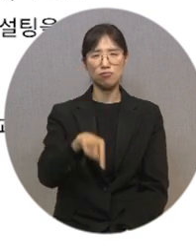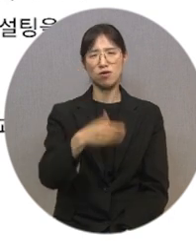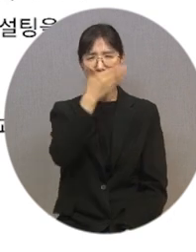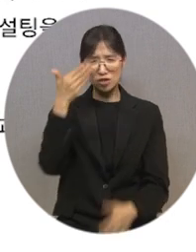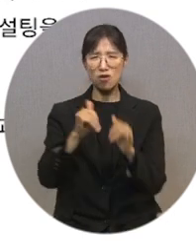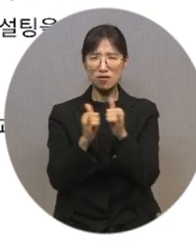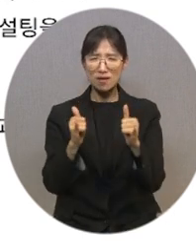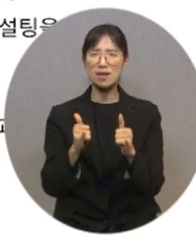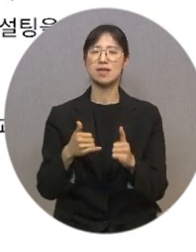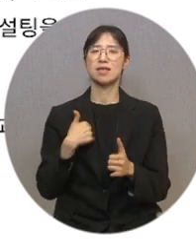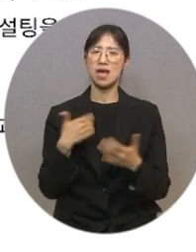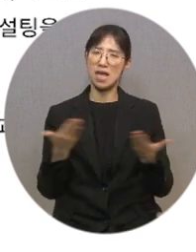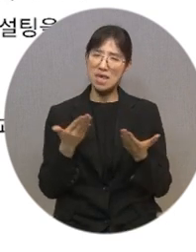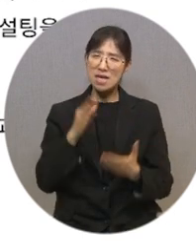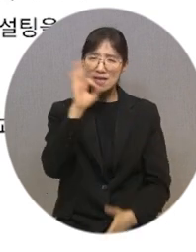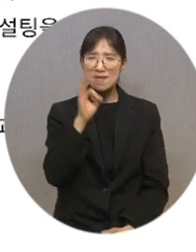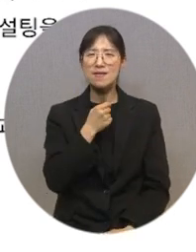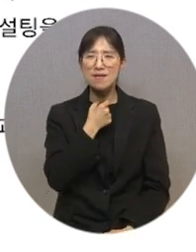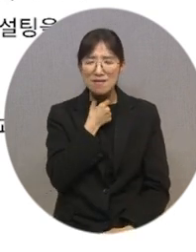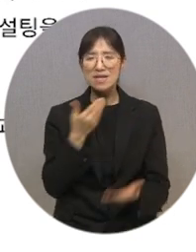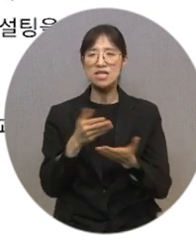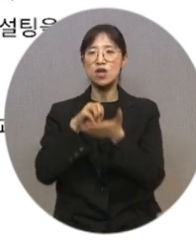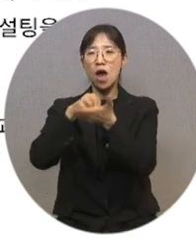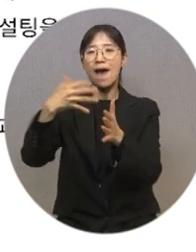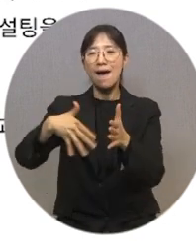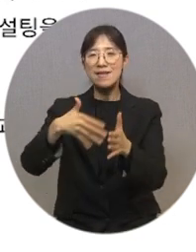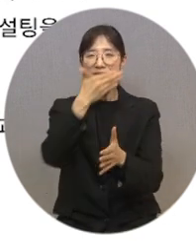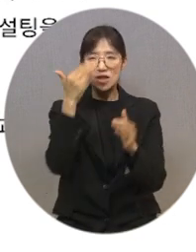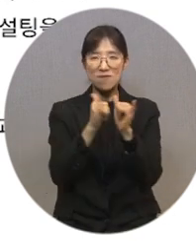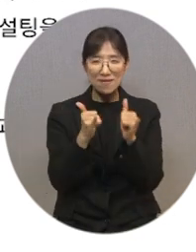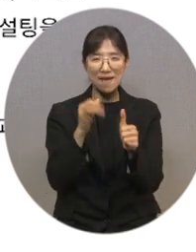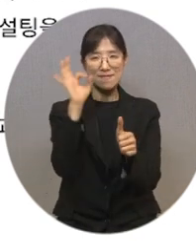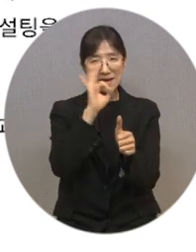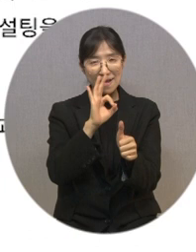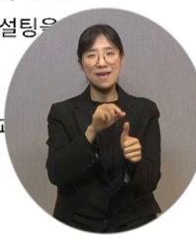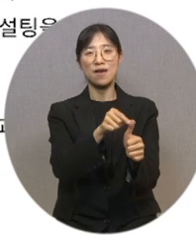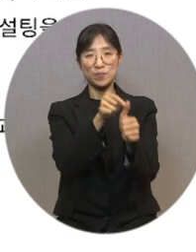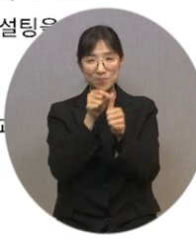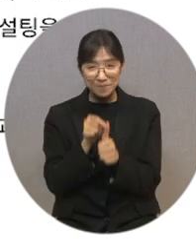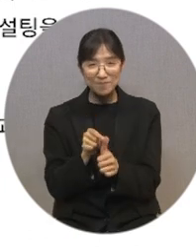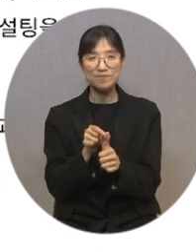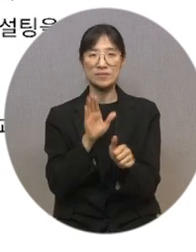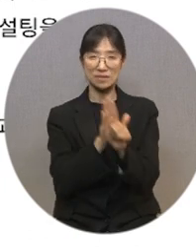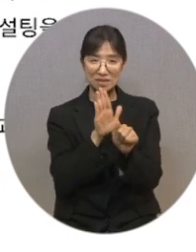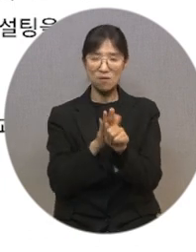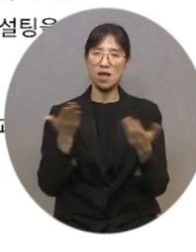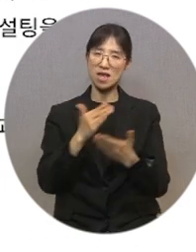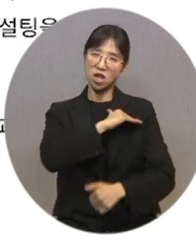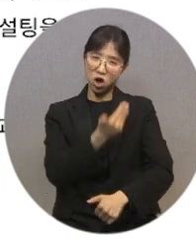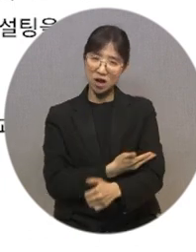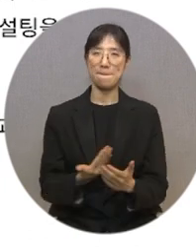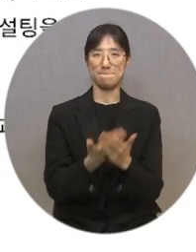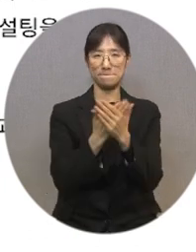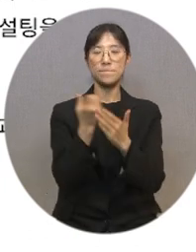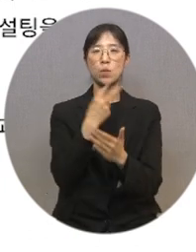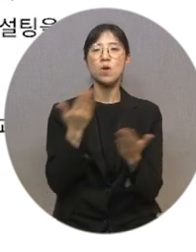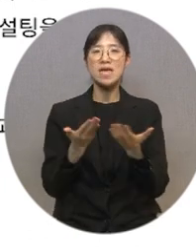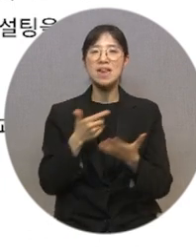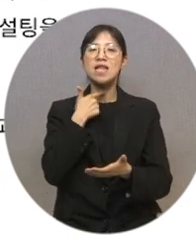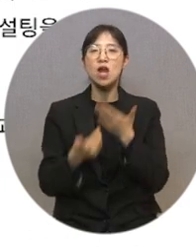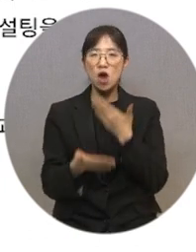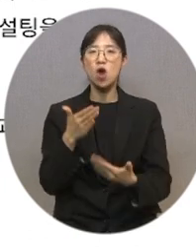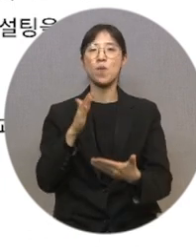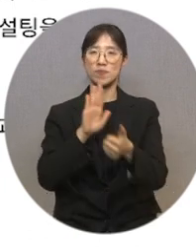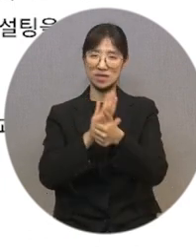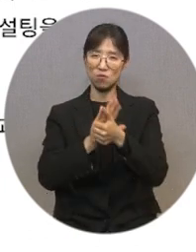년중 진로 탐색을 희망하는 미취업 청년을 발굴 지원해 어 일 영양 강화 훈련과 일 경험을 지원하기 위한